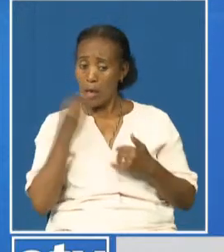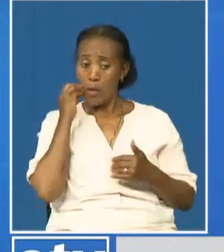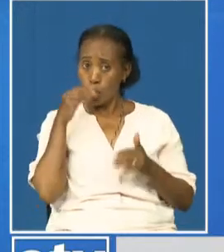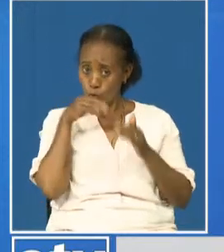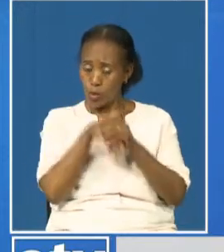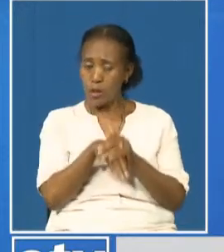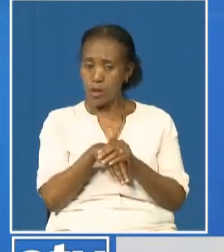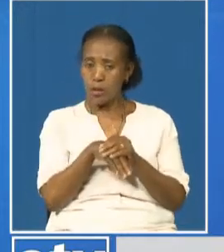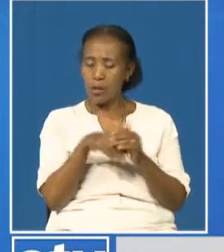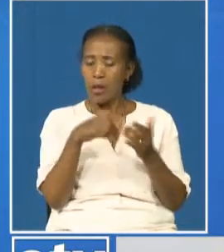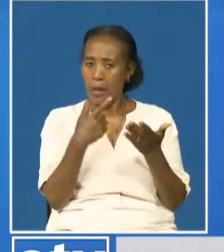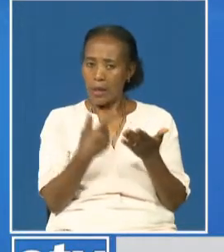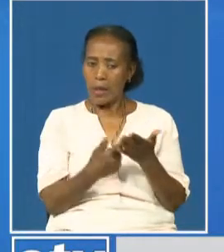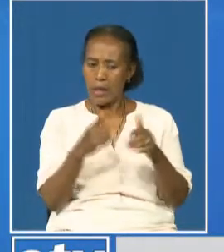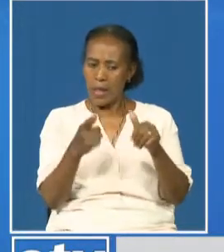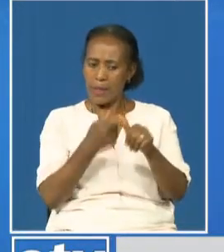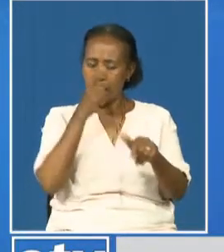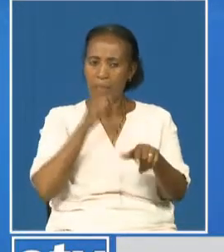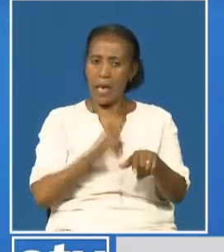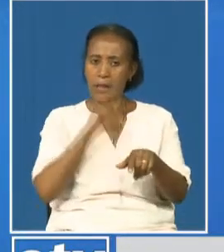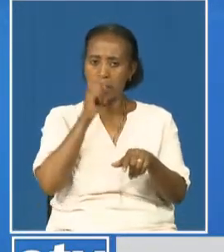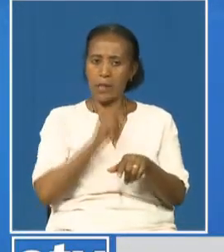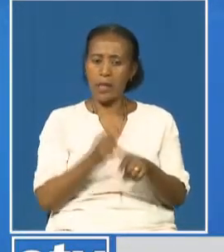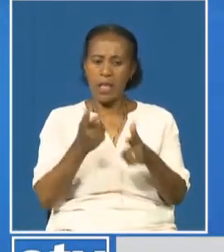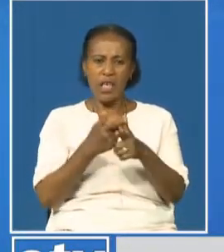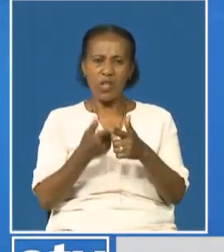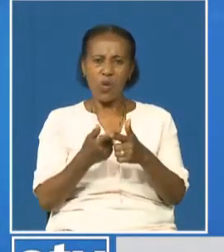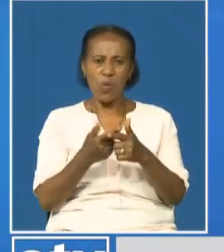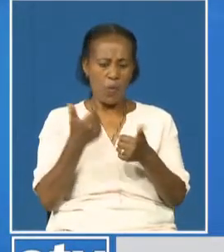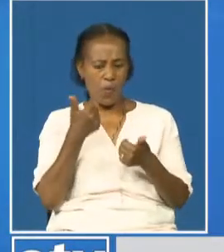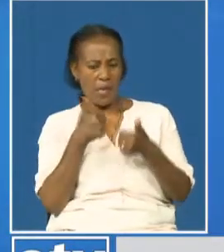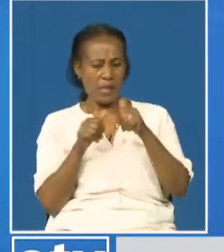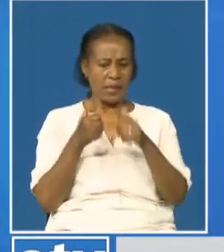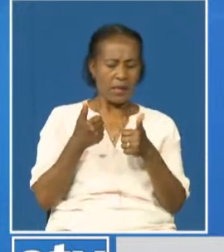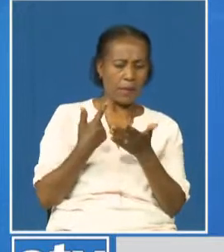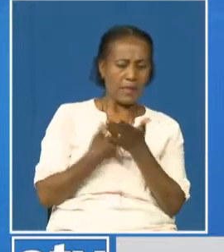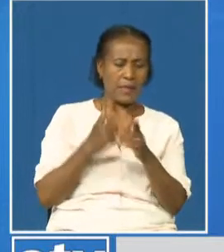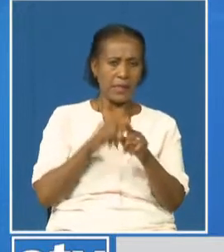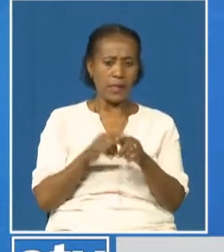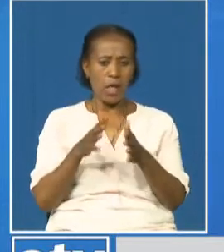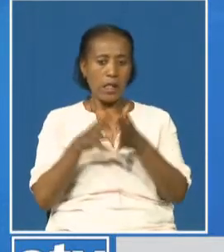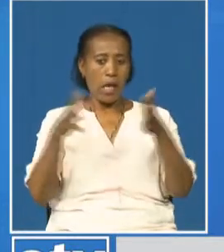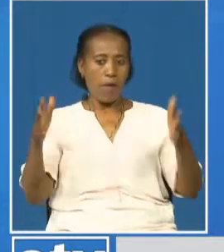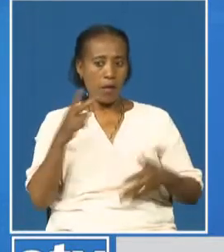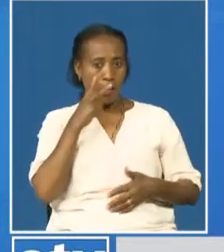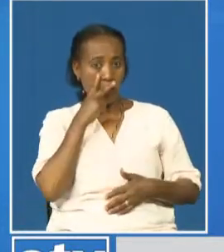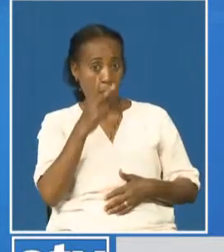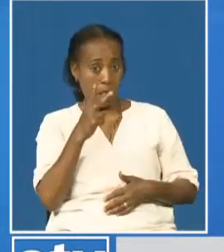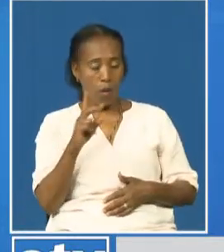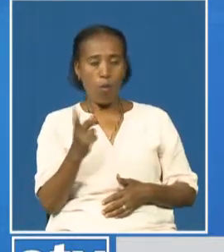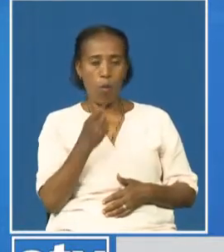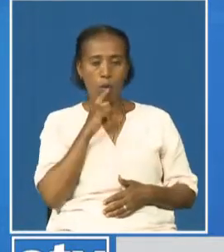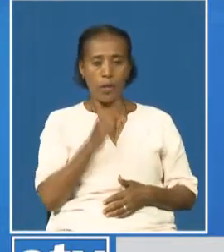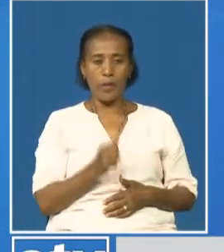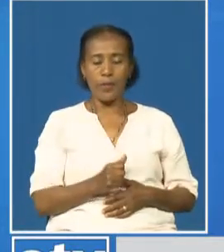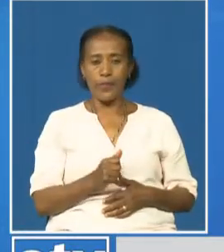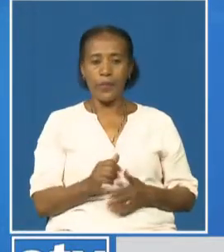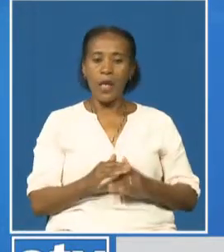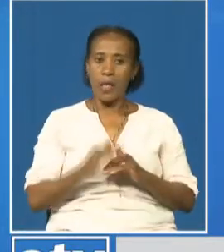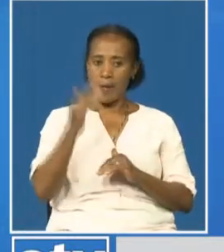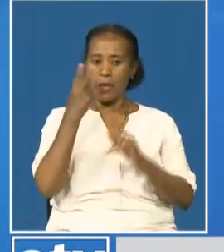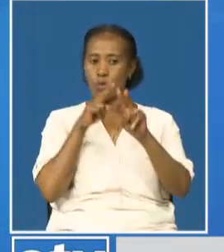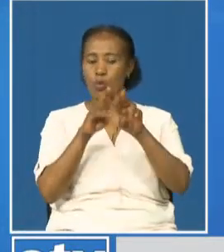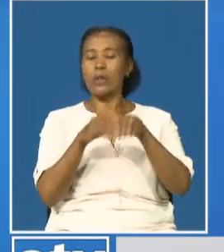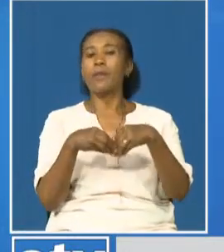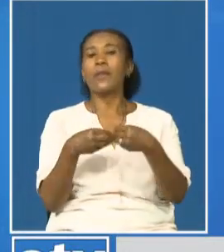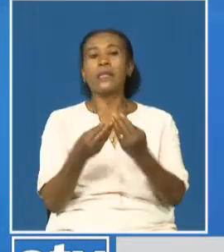ውስጥ ለመጀመሪያ ጊዜ እንደው በጥርጣሬ ኖሮ በዚህ ጊዜ ጎልቶ የወጣ እንኳን ከሆነ የበለጠ